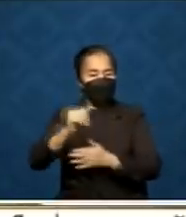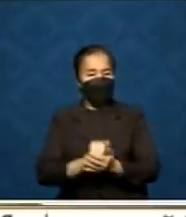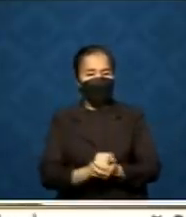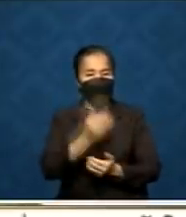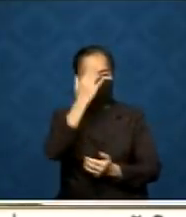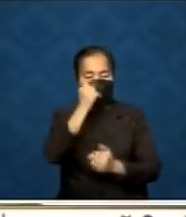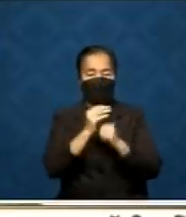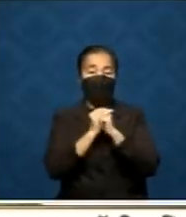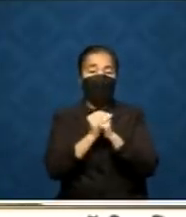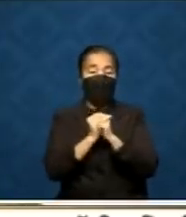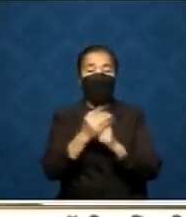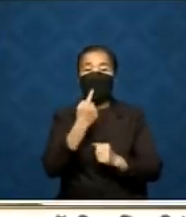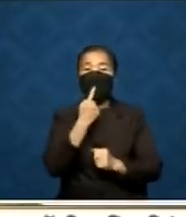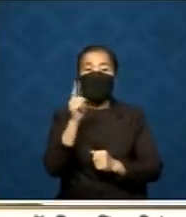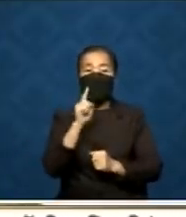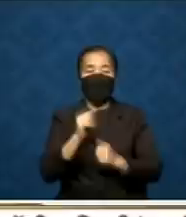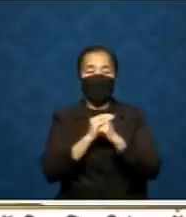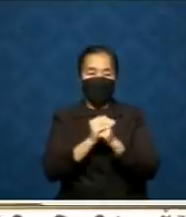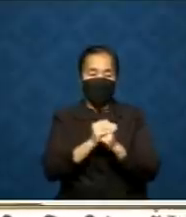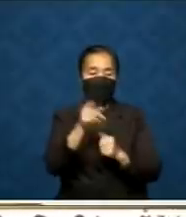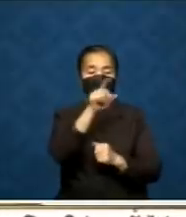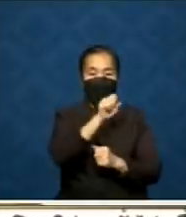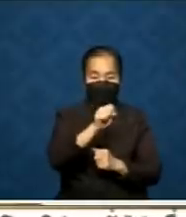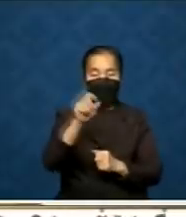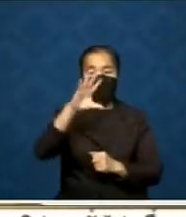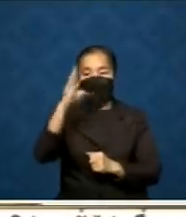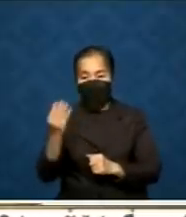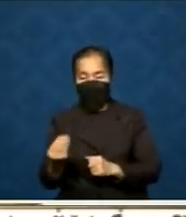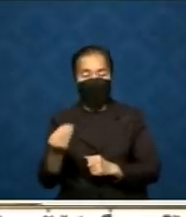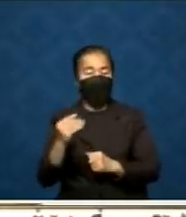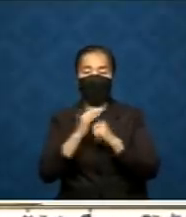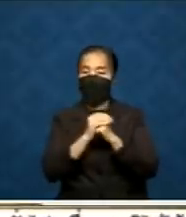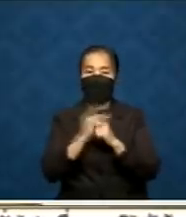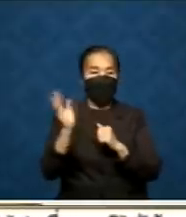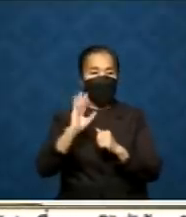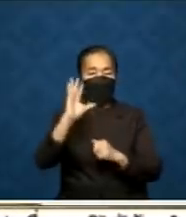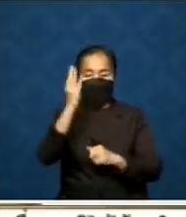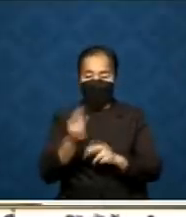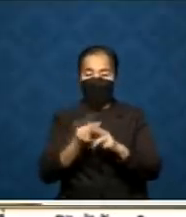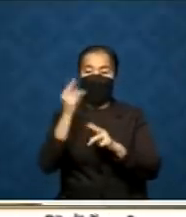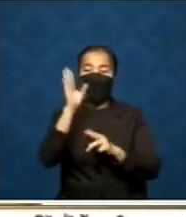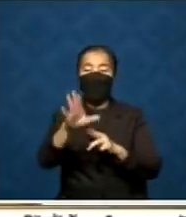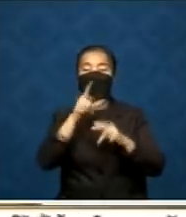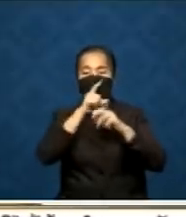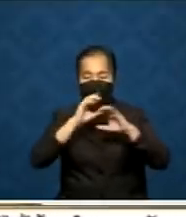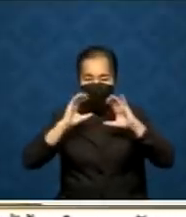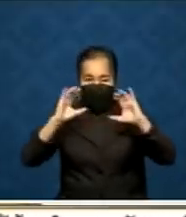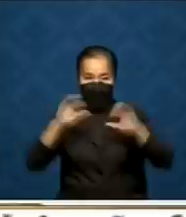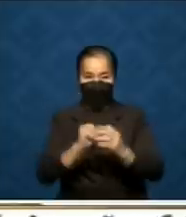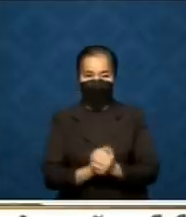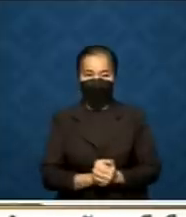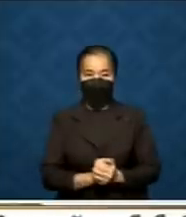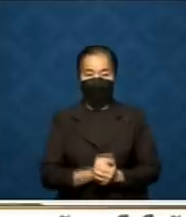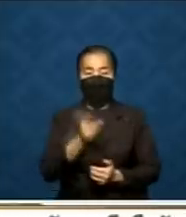แม็กซิโนฟาร์มด้วยและของจริงซึ่งเป็นของรัฐคือสิโนฟาร์มที่ระแวกใช้